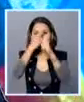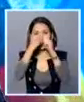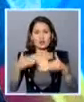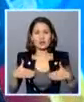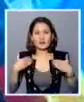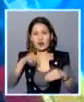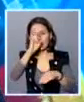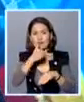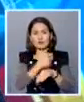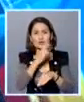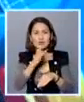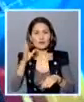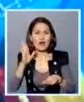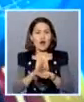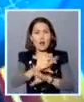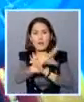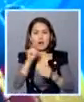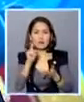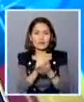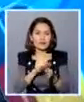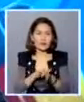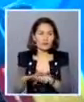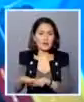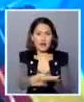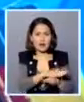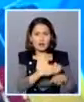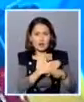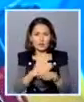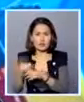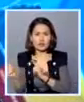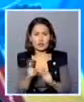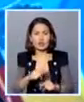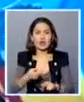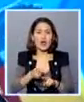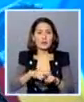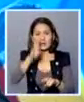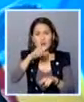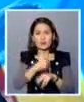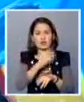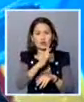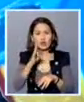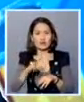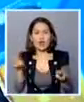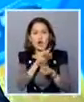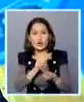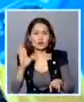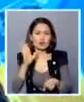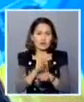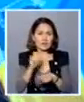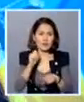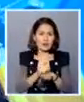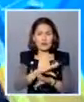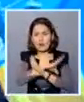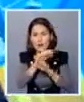Жолдауда елбасы екпін түсіріп айтқан барлық міндеттер халықтың қолдауына ие болып жатыр. Өйткені президент үкіметке жүктеген тапсырмалардың